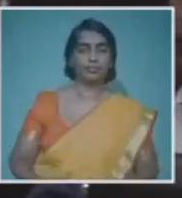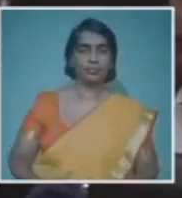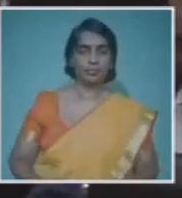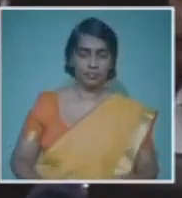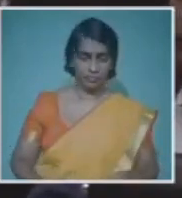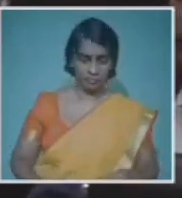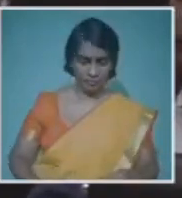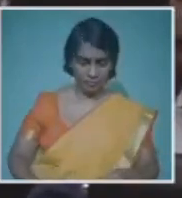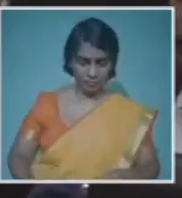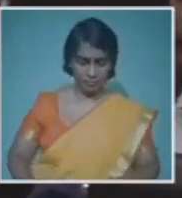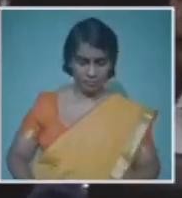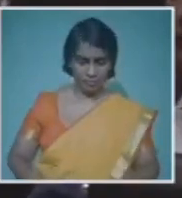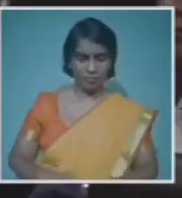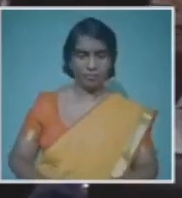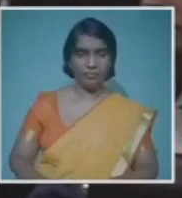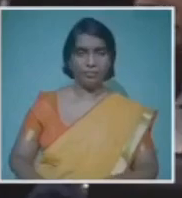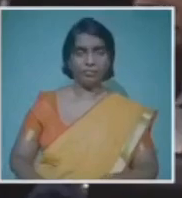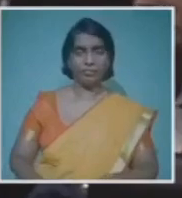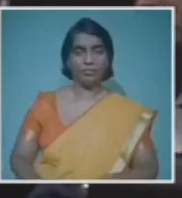ප්‍රමාණයෙන්